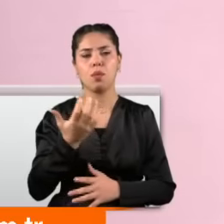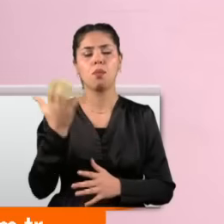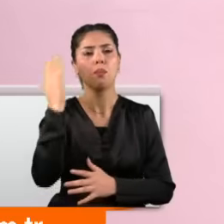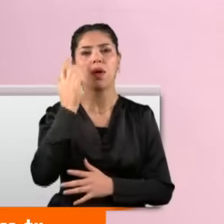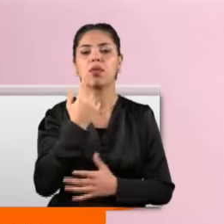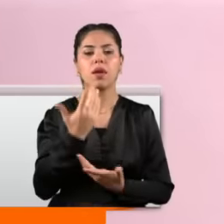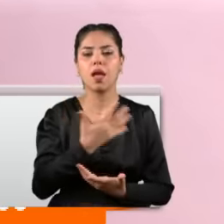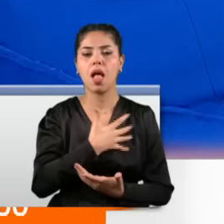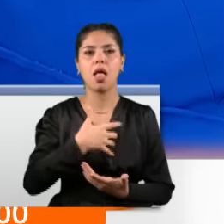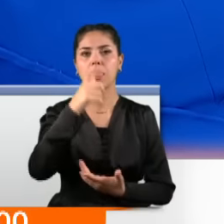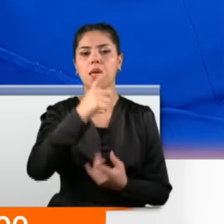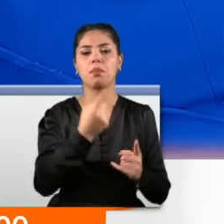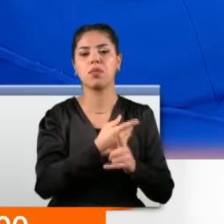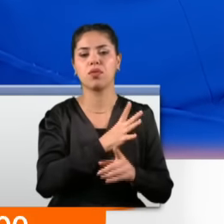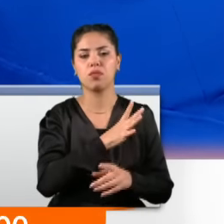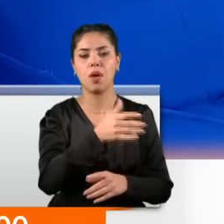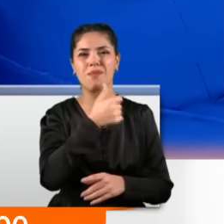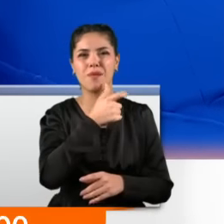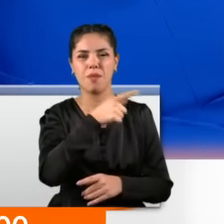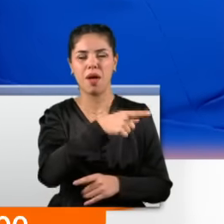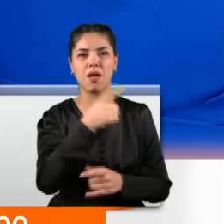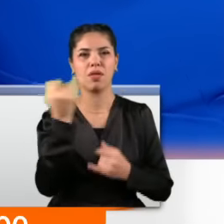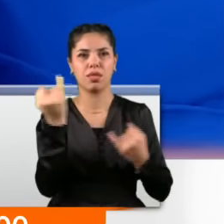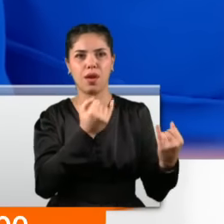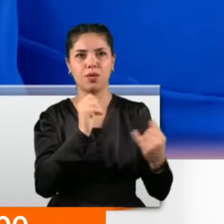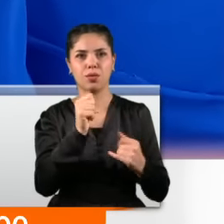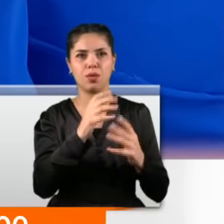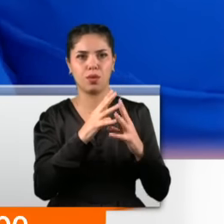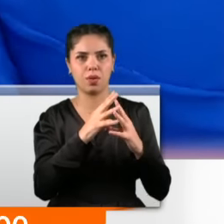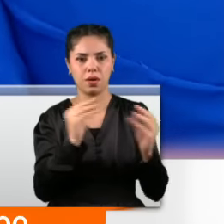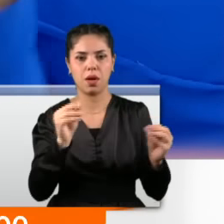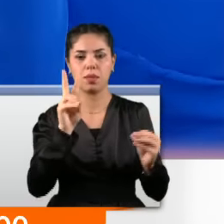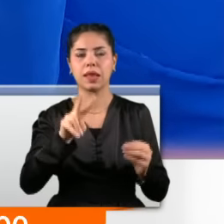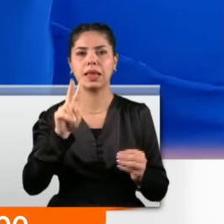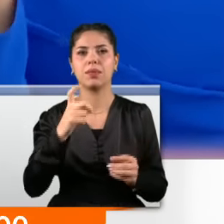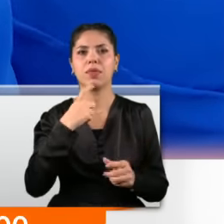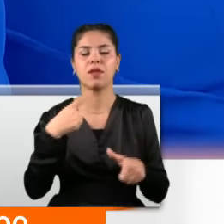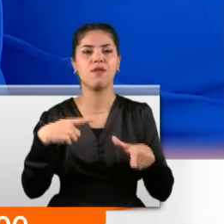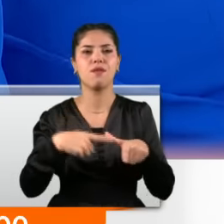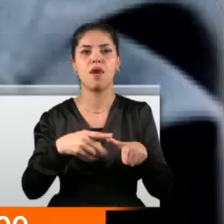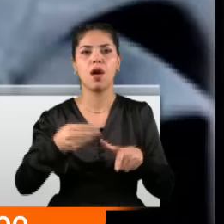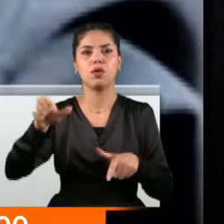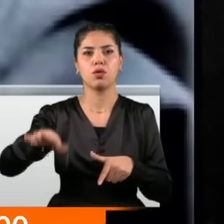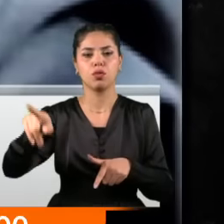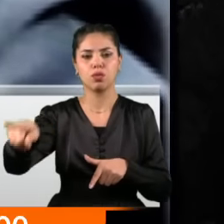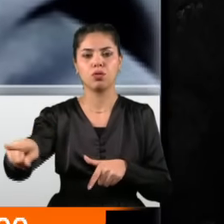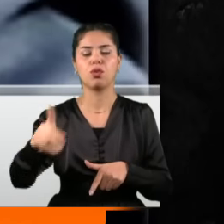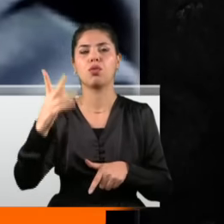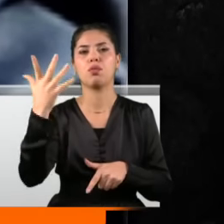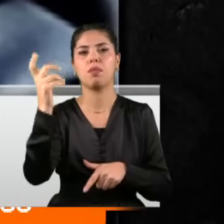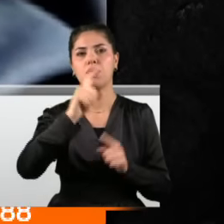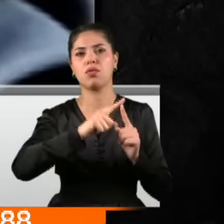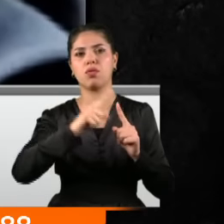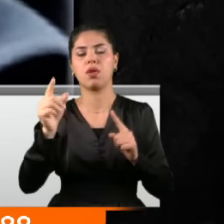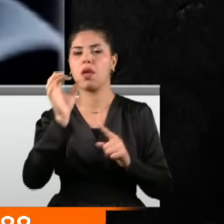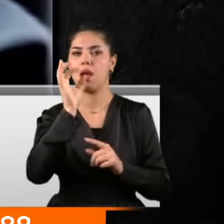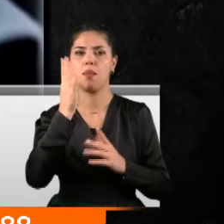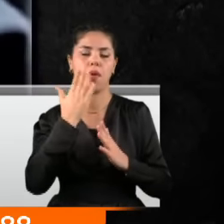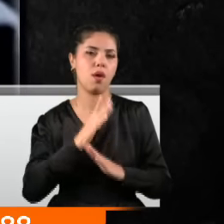söylüyorlar. Annede bir şeyler var. Babasıyla tartıştığı gün ortadan kaybolan 22 yaşındaki Fatih Aydın'dan yaklaşık 5 aydır haber